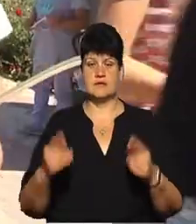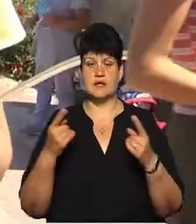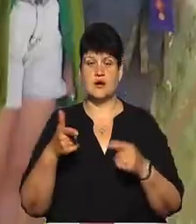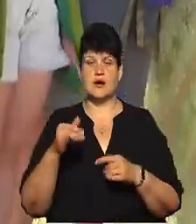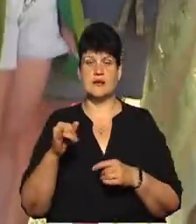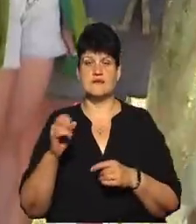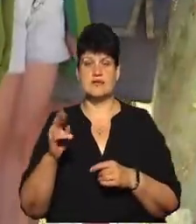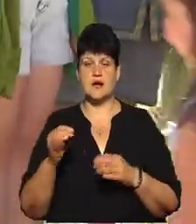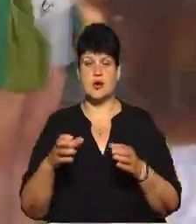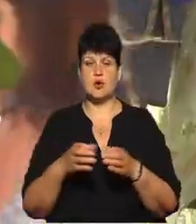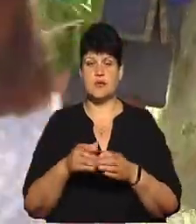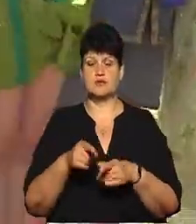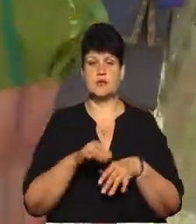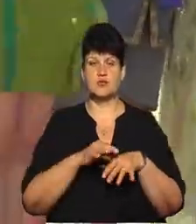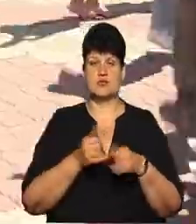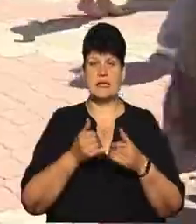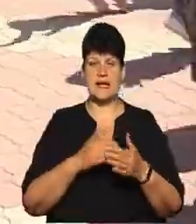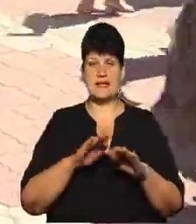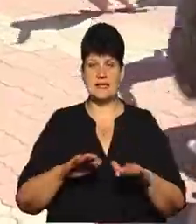Вона проводить для дітей активні ігри.